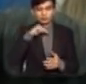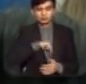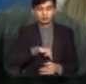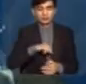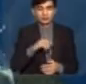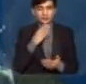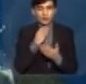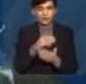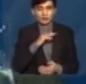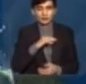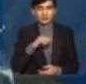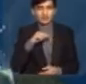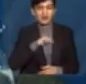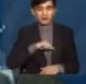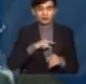состояние